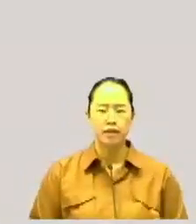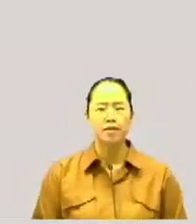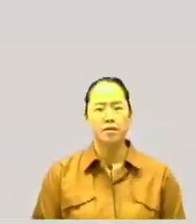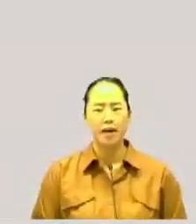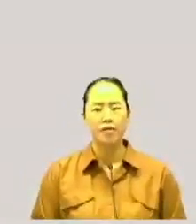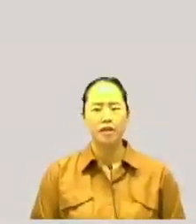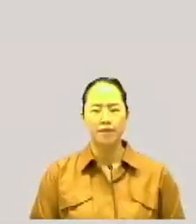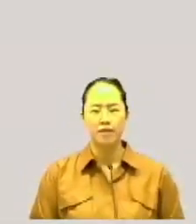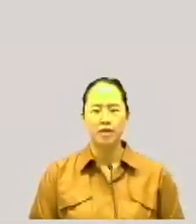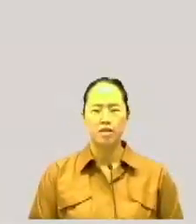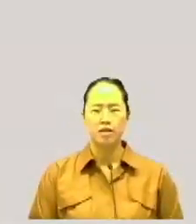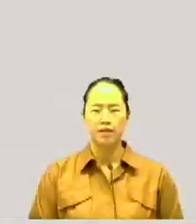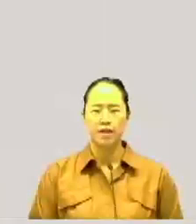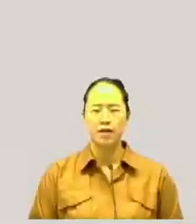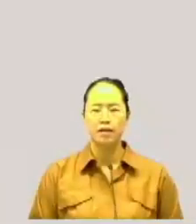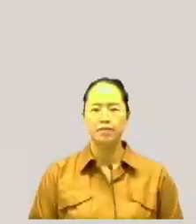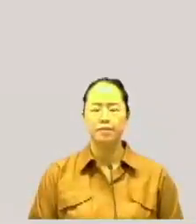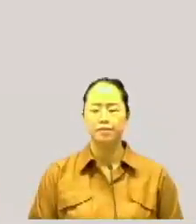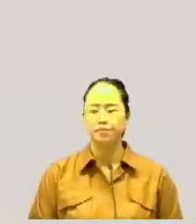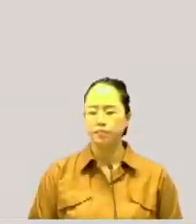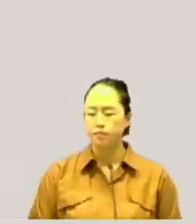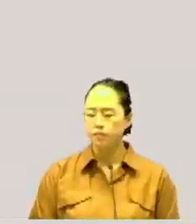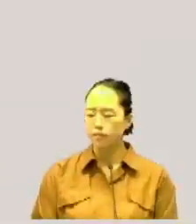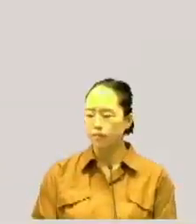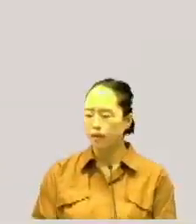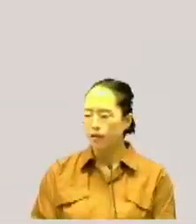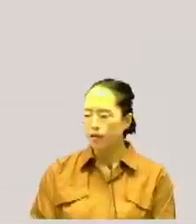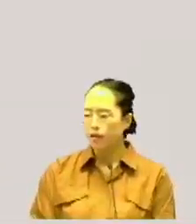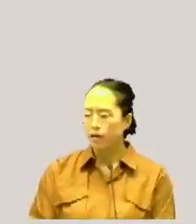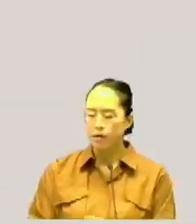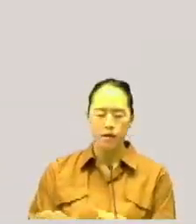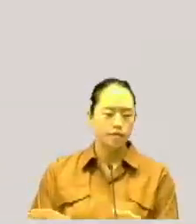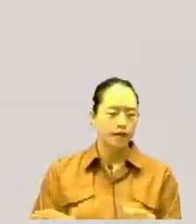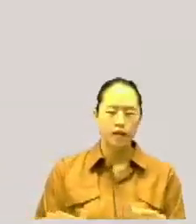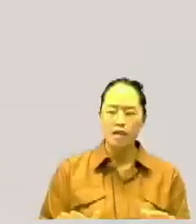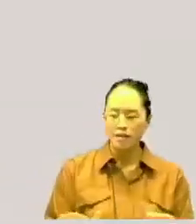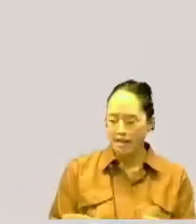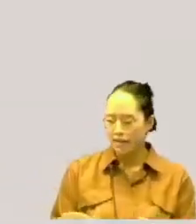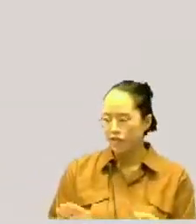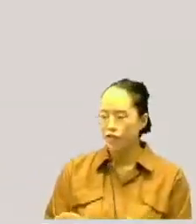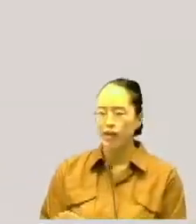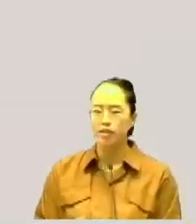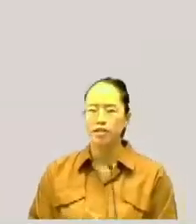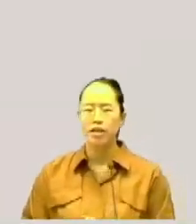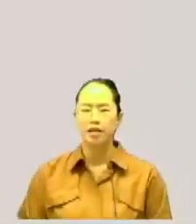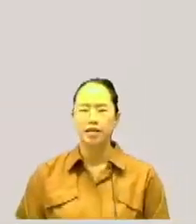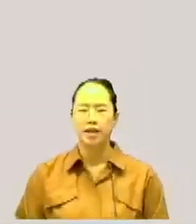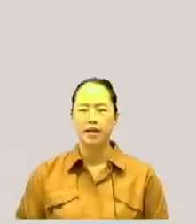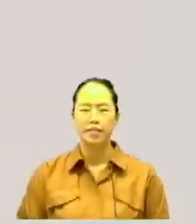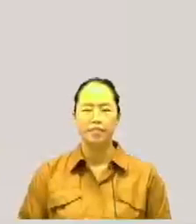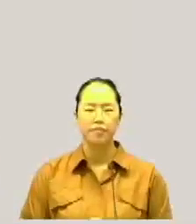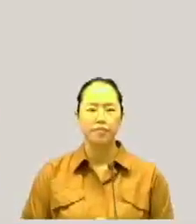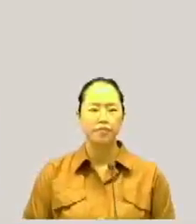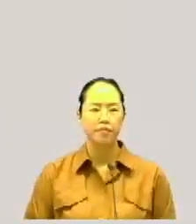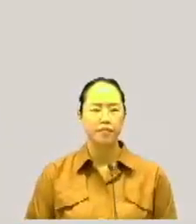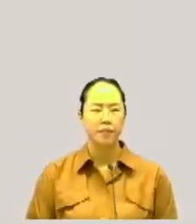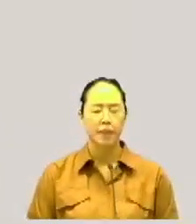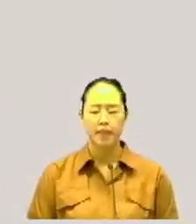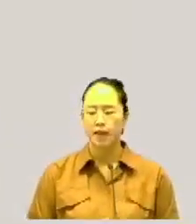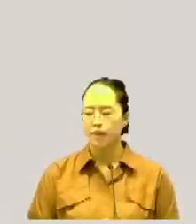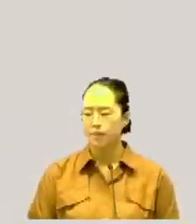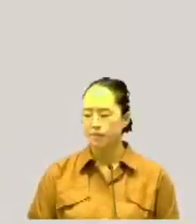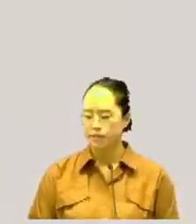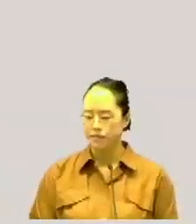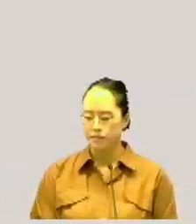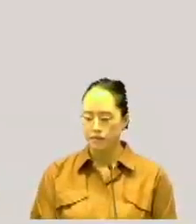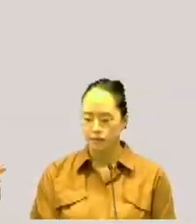从这个圣经的最开始到结束呢，全部都是神的邀请。这里边我们这里坐着今天应该